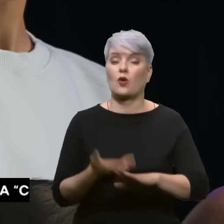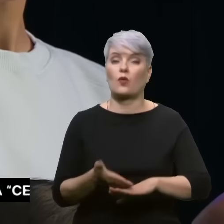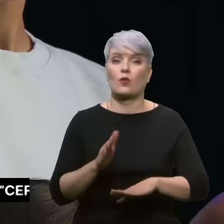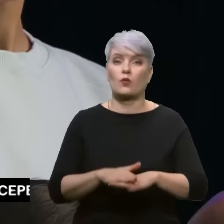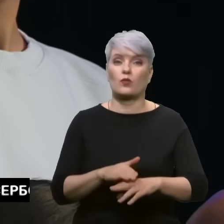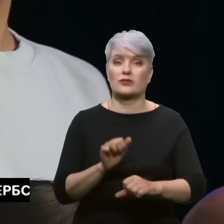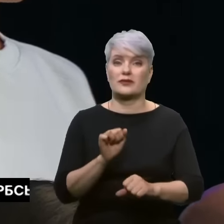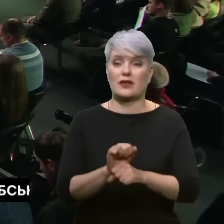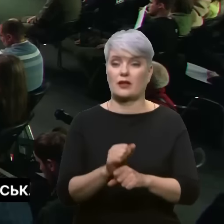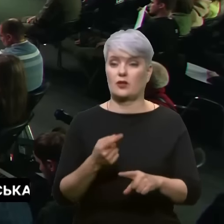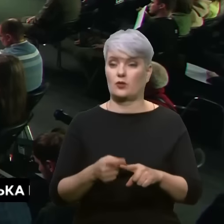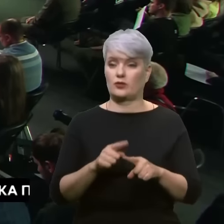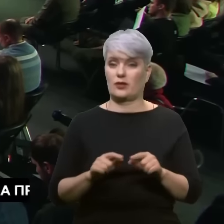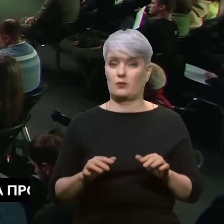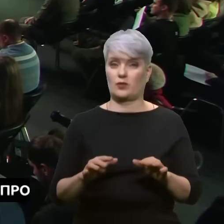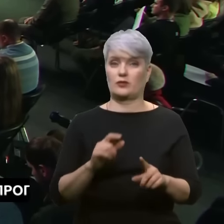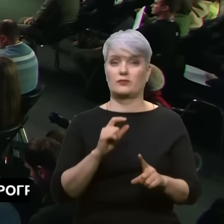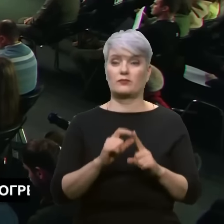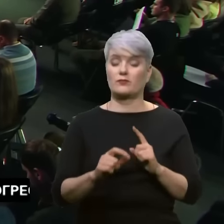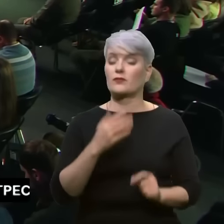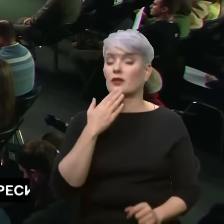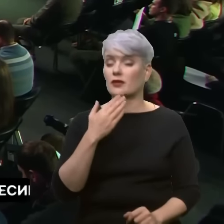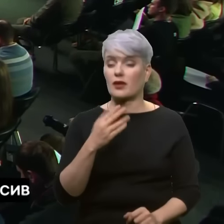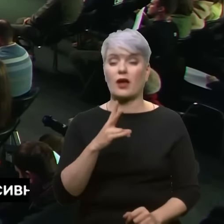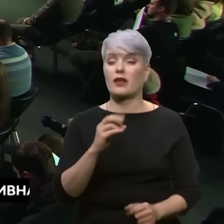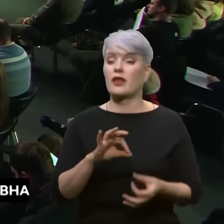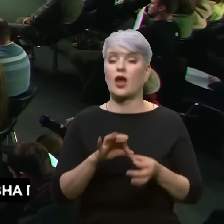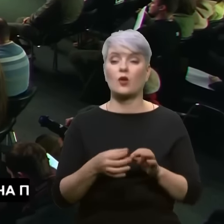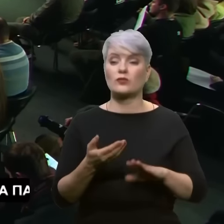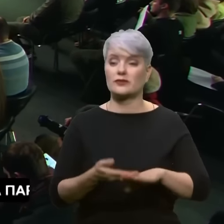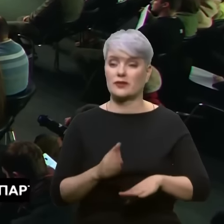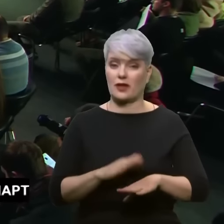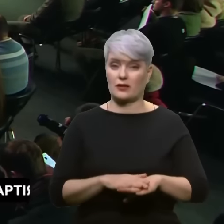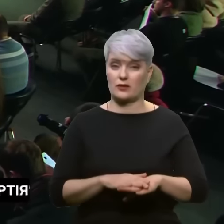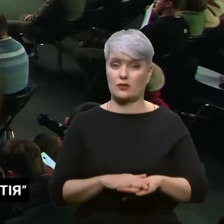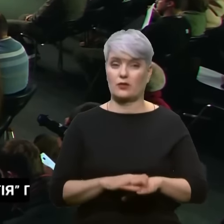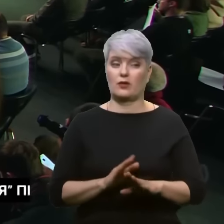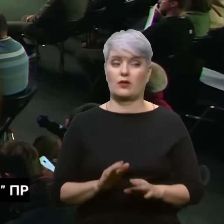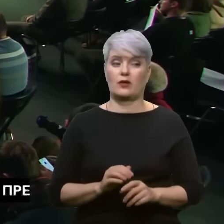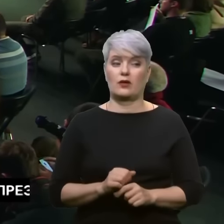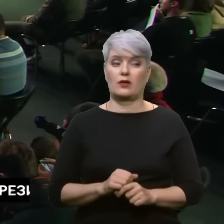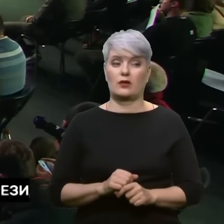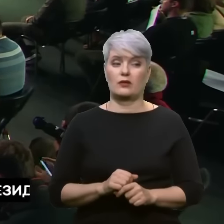процес? Дякую. Дякую. Не можу вам сказати, що ускладнило цей процес.